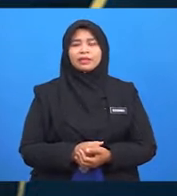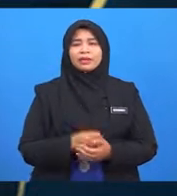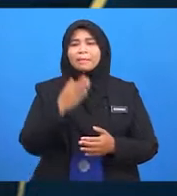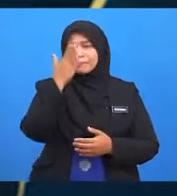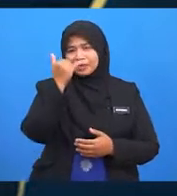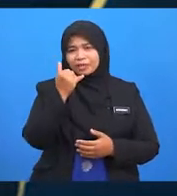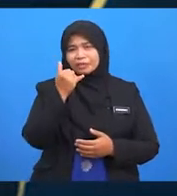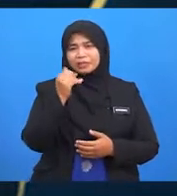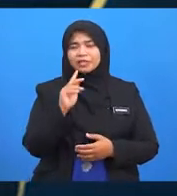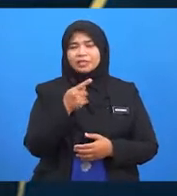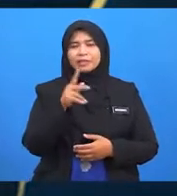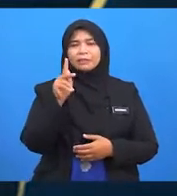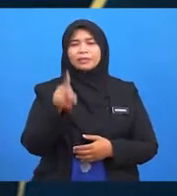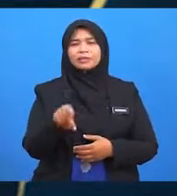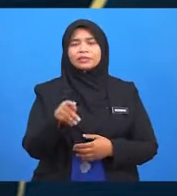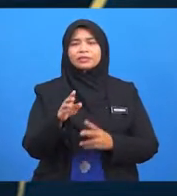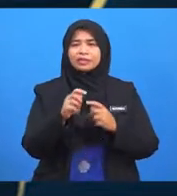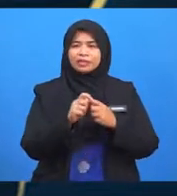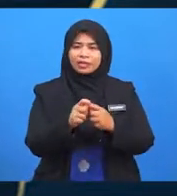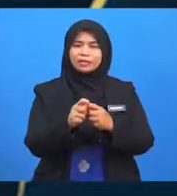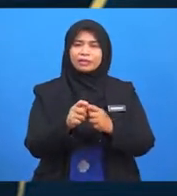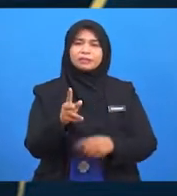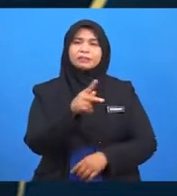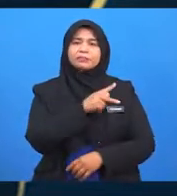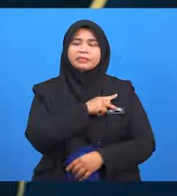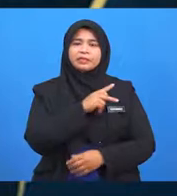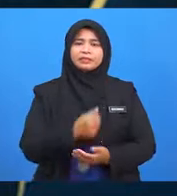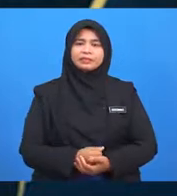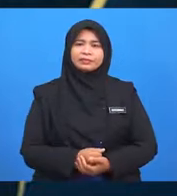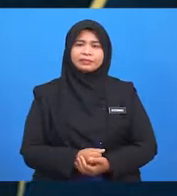Mengapa kita perlu mentaati pemimpin?